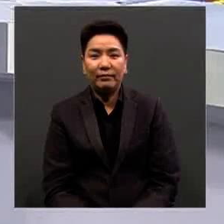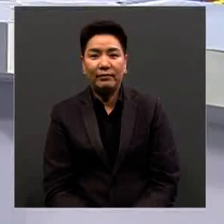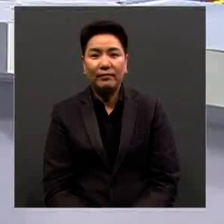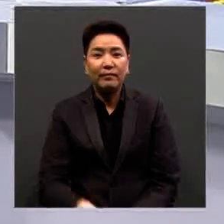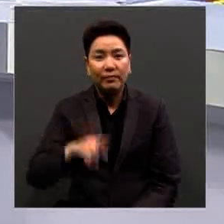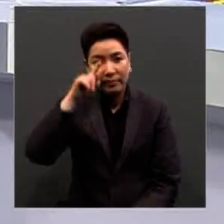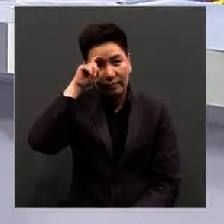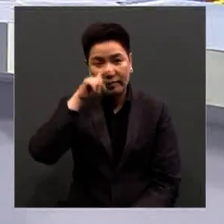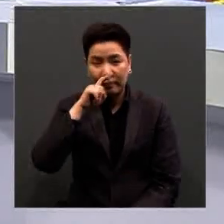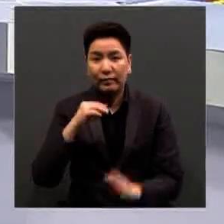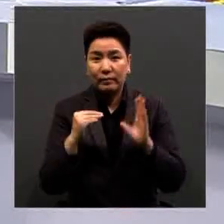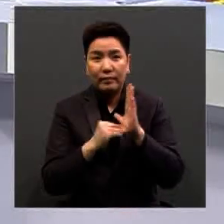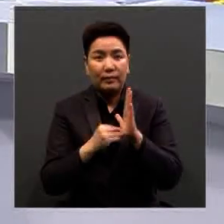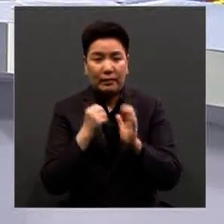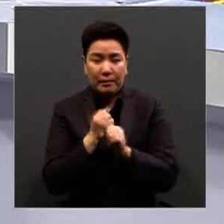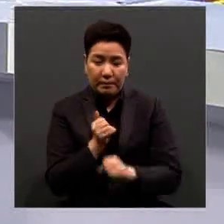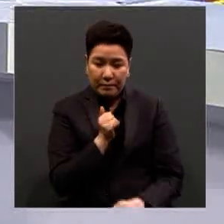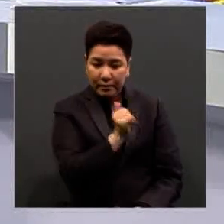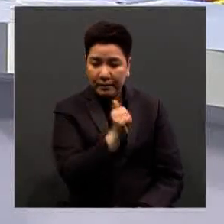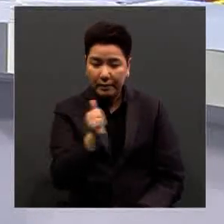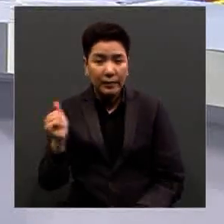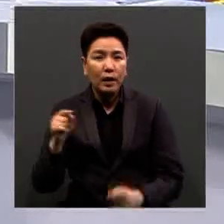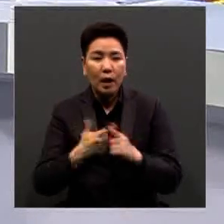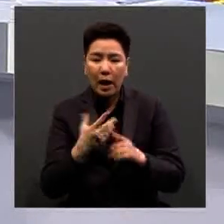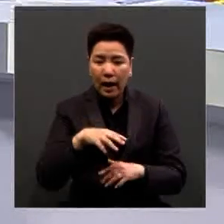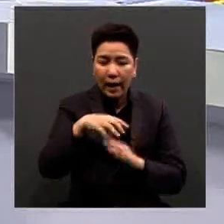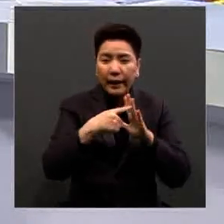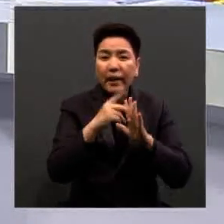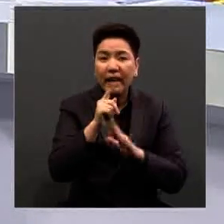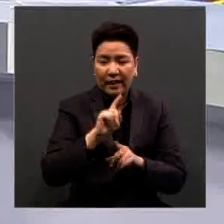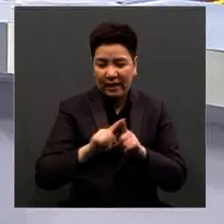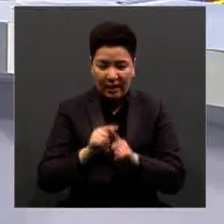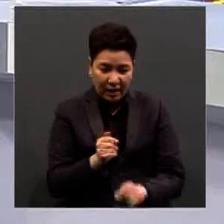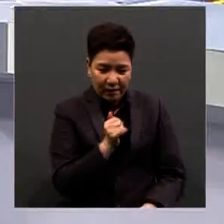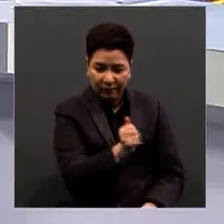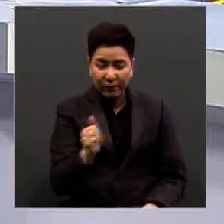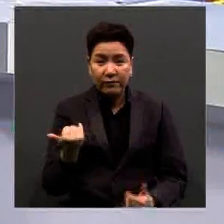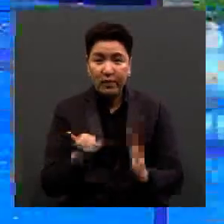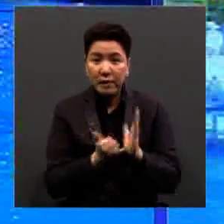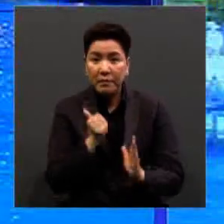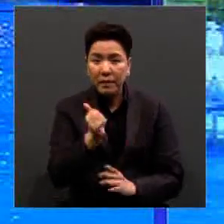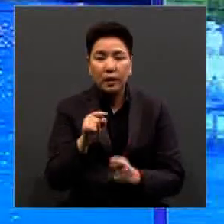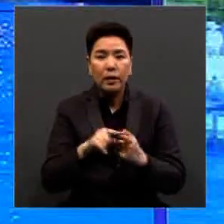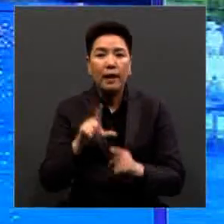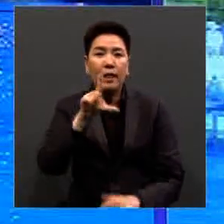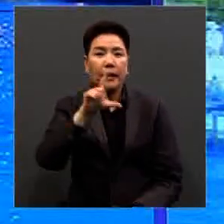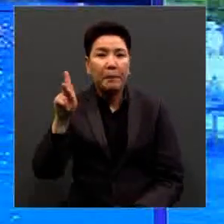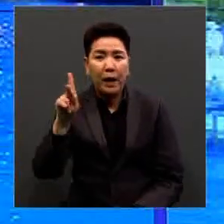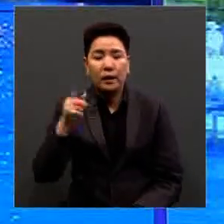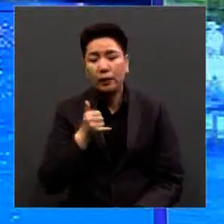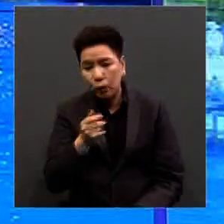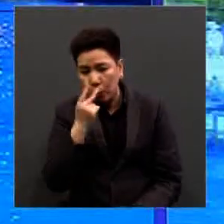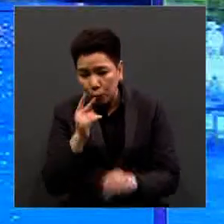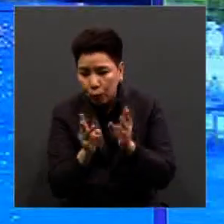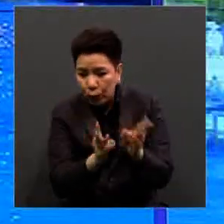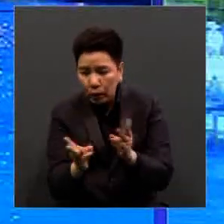เสาร์อาทิตย์แบบนี้ท่านผู้ว่ากทมเองก็จะมีกิจกรรมผู้ว่าสัญจรลงพื้นที่ไปตามเขตต่างๆวันนี้ลงพื้นที่ไปที่เขตลาดกระบังครับไป